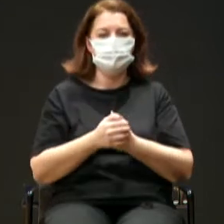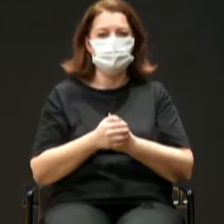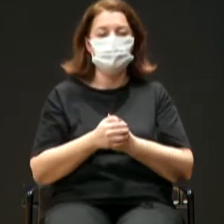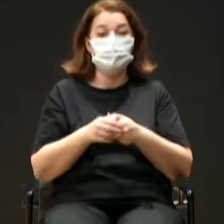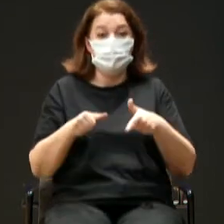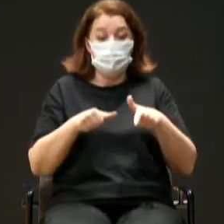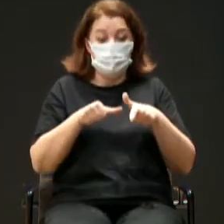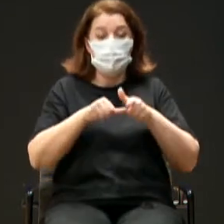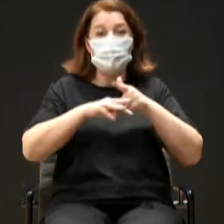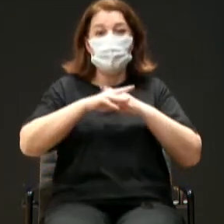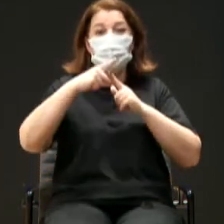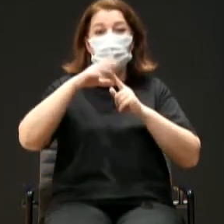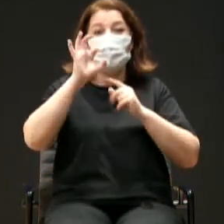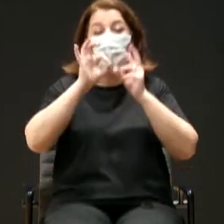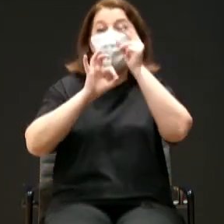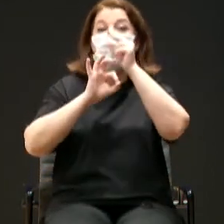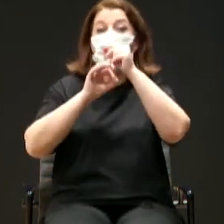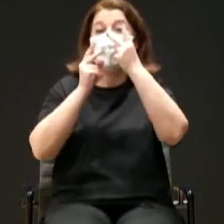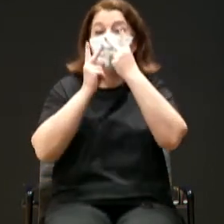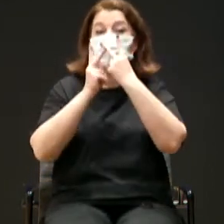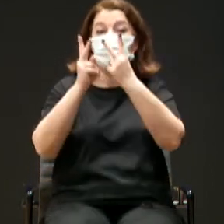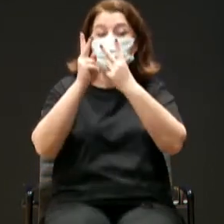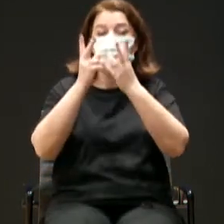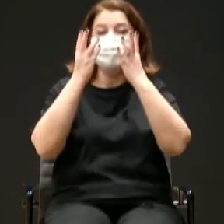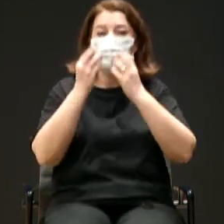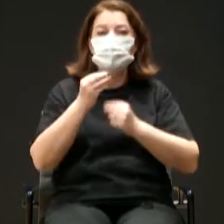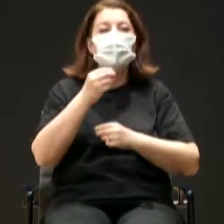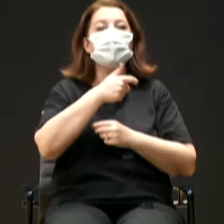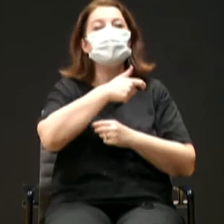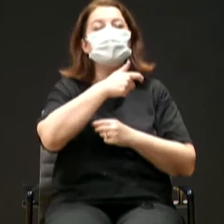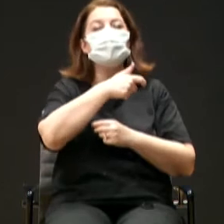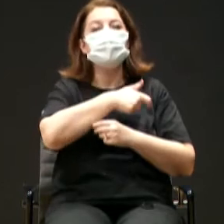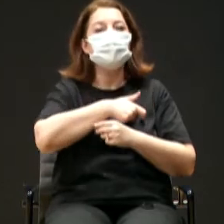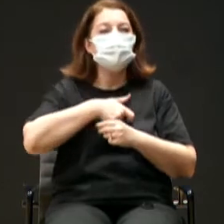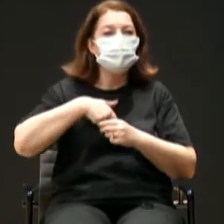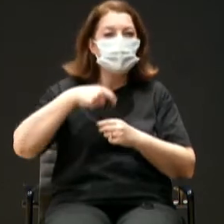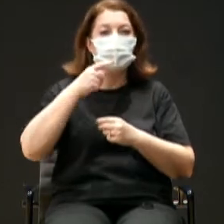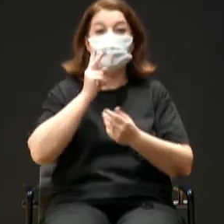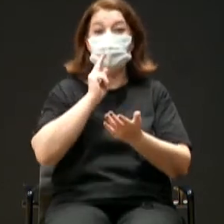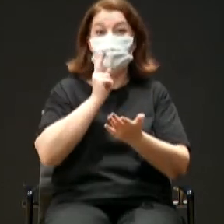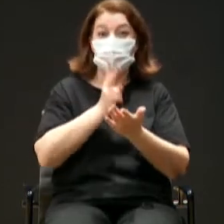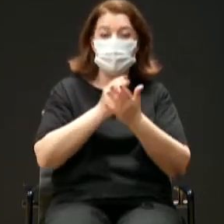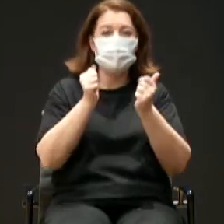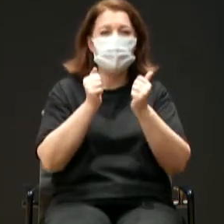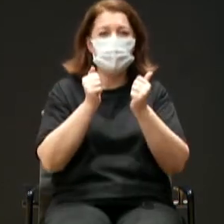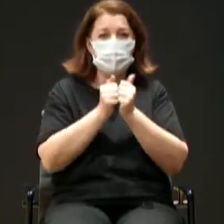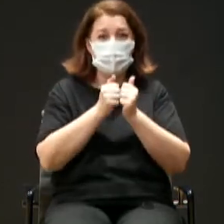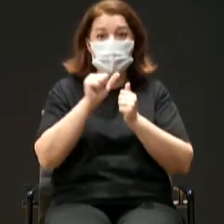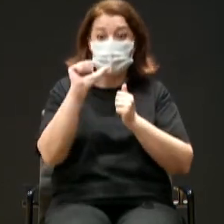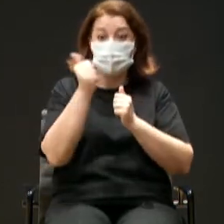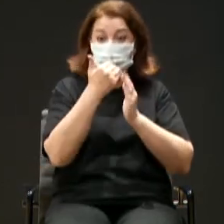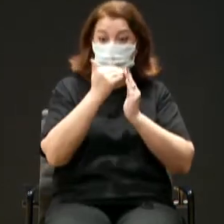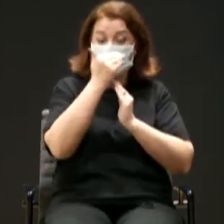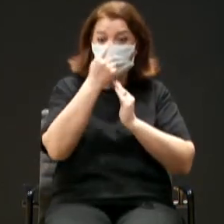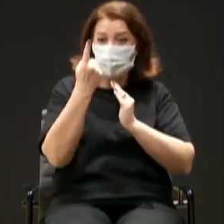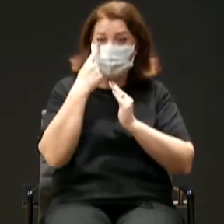FETÖ tarafından tertip edilen ve milli iradeyle birlikte kadim devletimize kasteden bu hain darbe